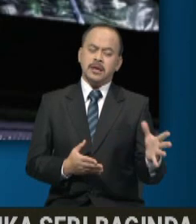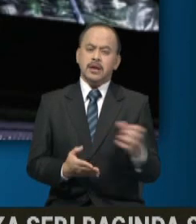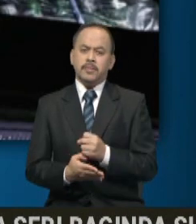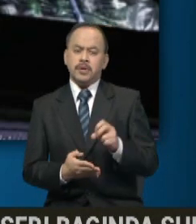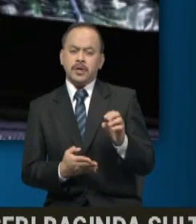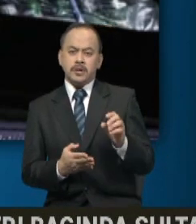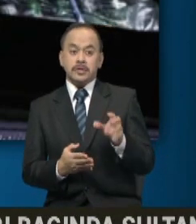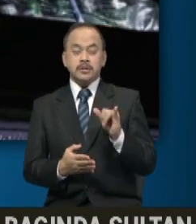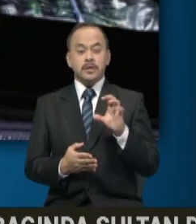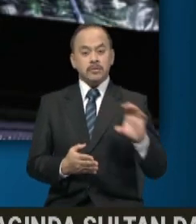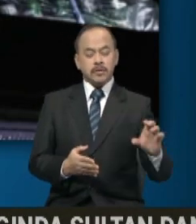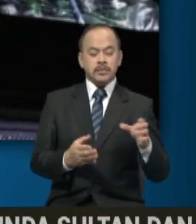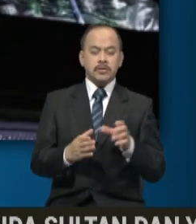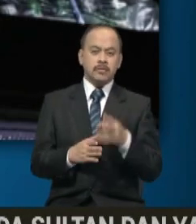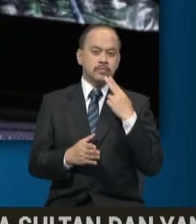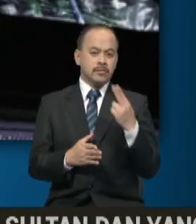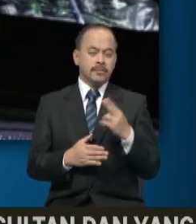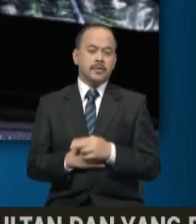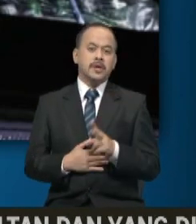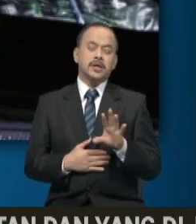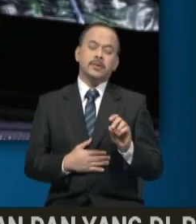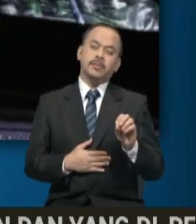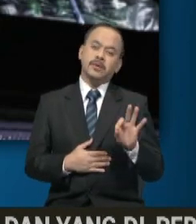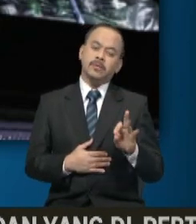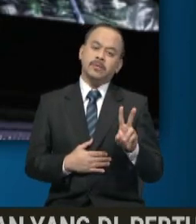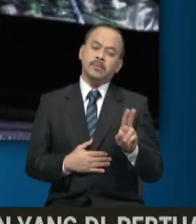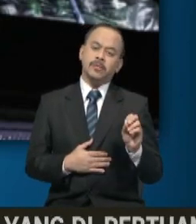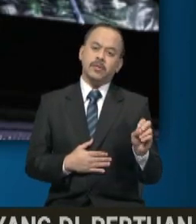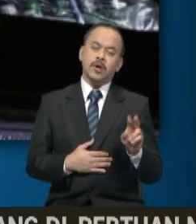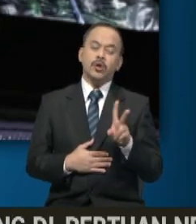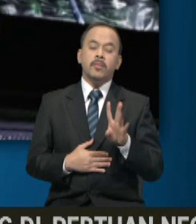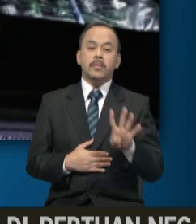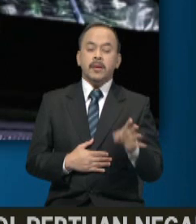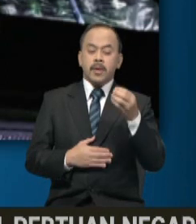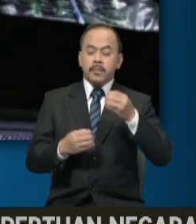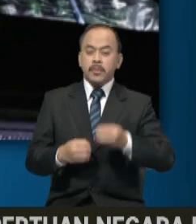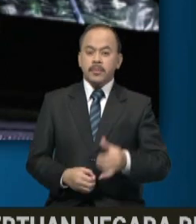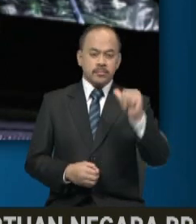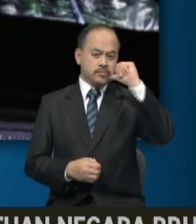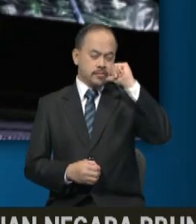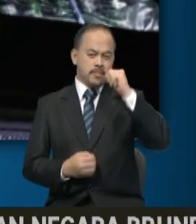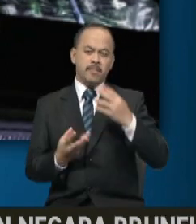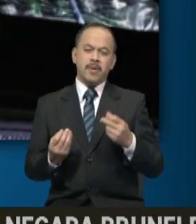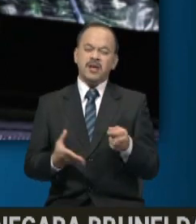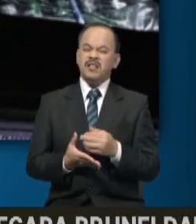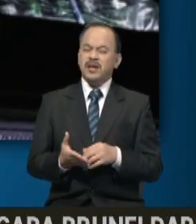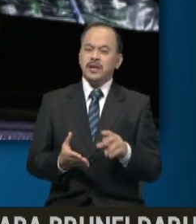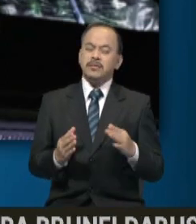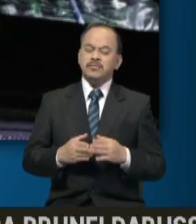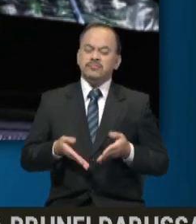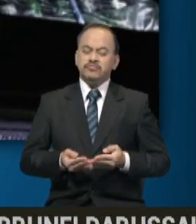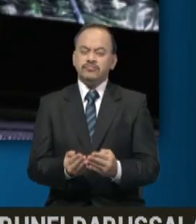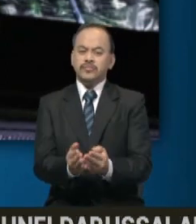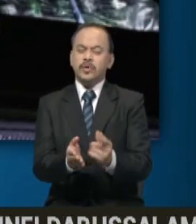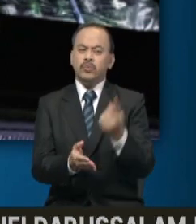rokok pelbagai jenama, 982 tin dan 24 botol minuman keras pelbagai jenis dan sebuah perahu dan enjin